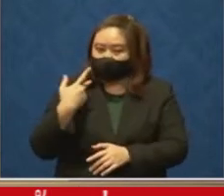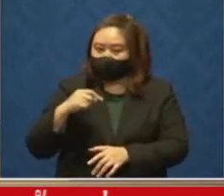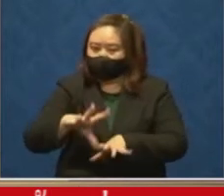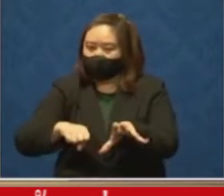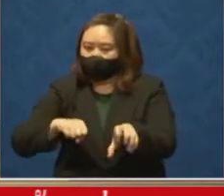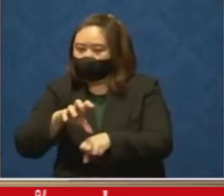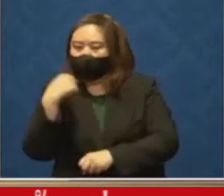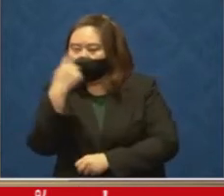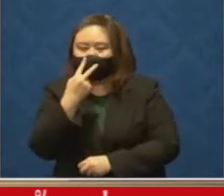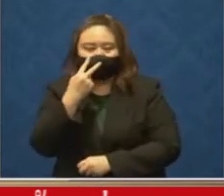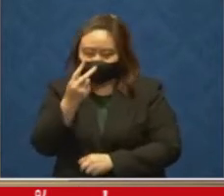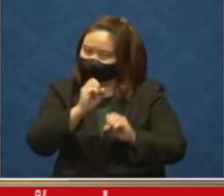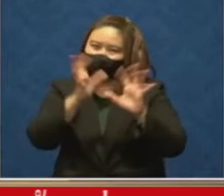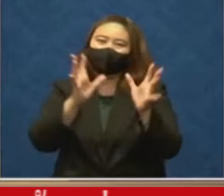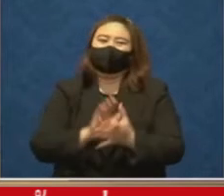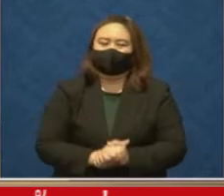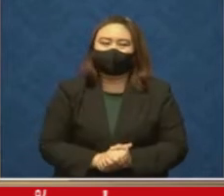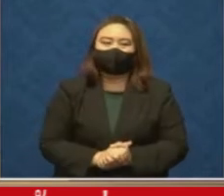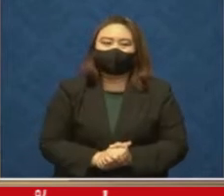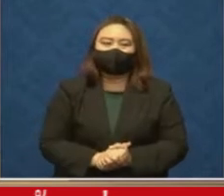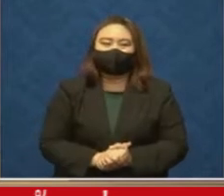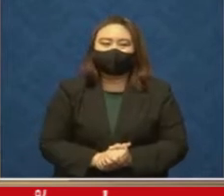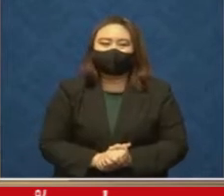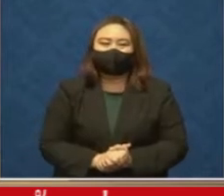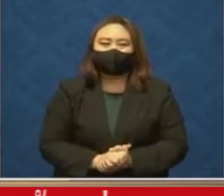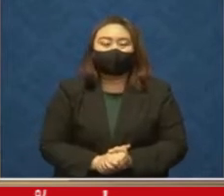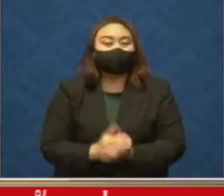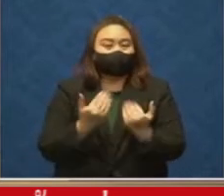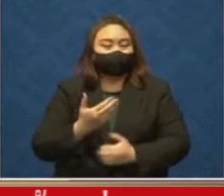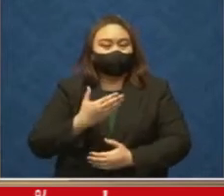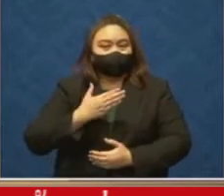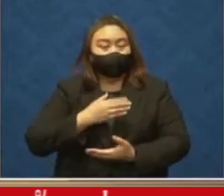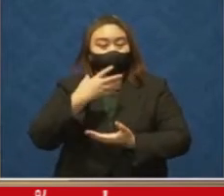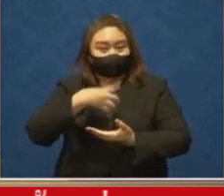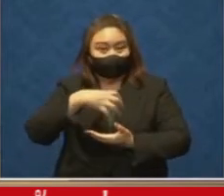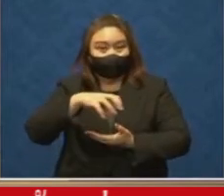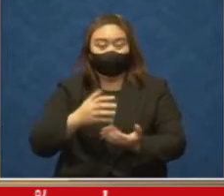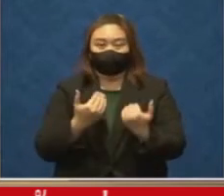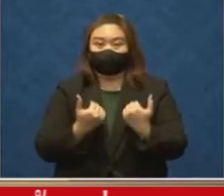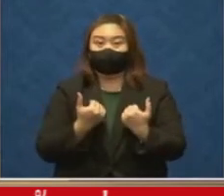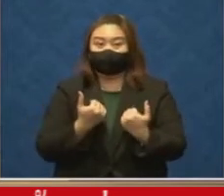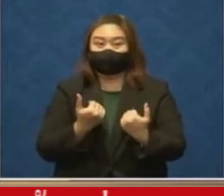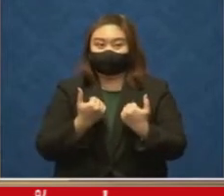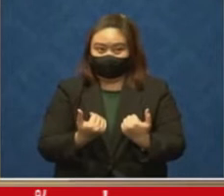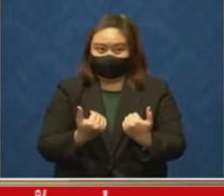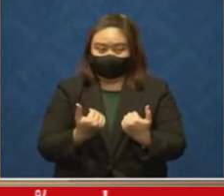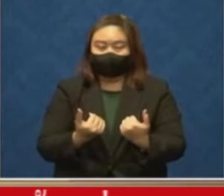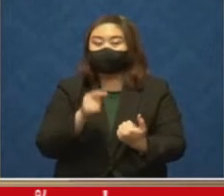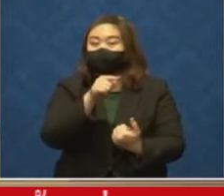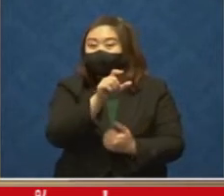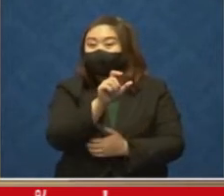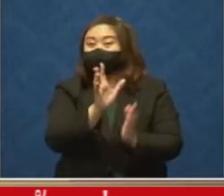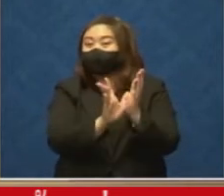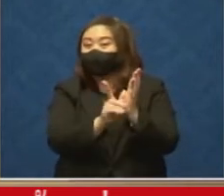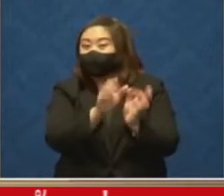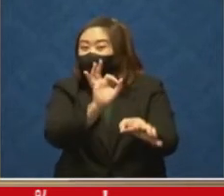ครับ ว่าใครได้ผลประโยชน์เหลอบน้มเห่านี้ครับผมเรีนทประพานว่าสิ่งที่ผมจะบอกต่อไปนี้ครัเห